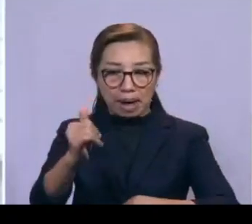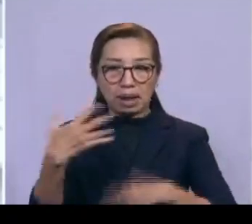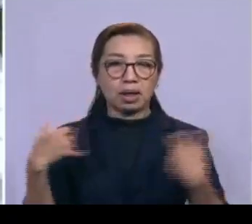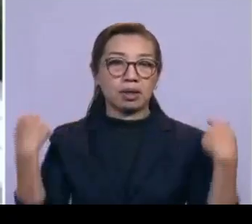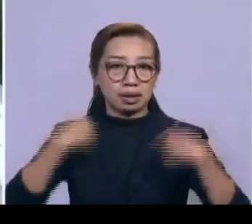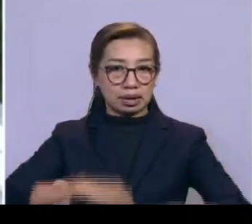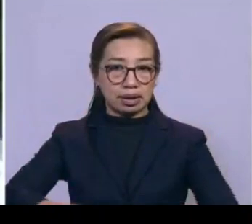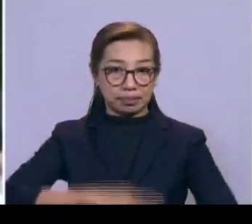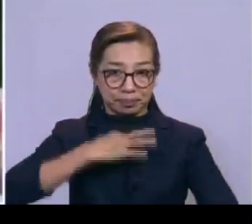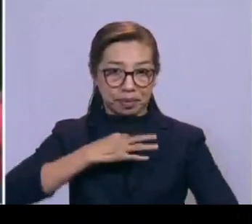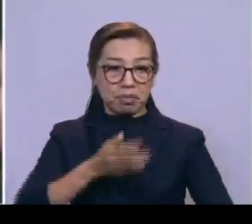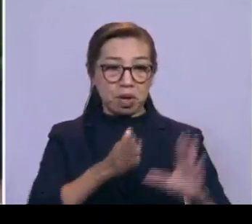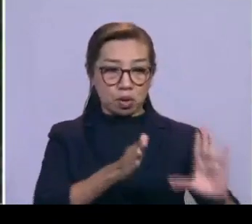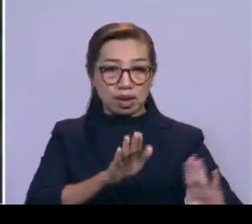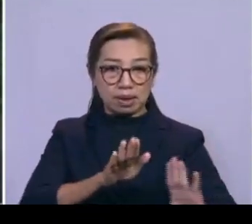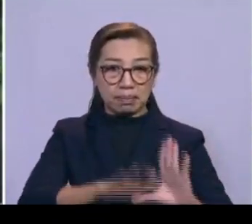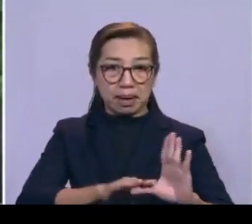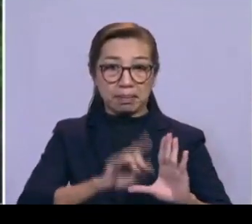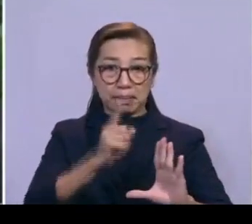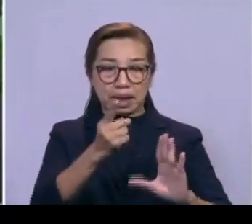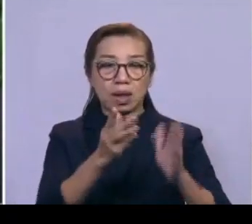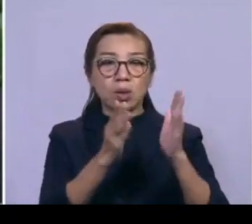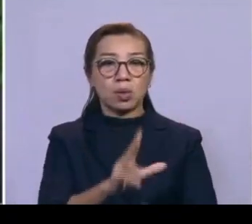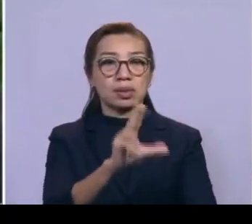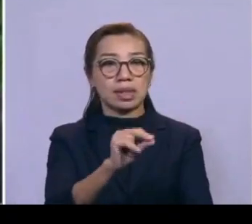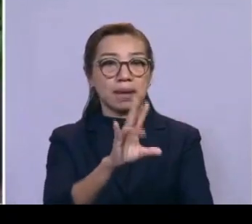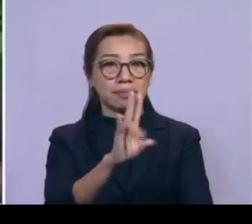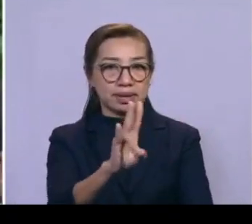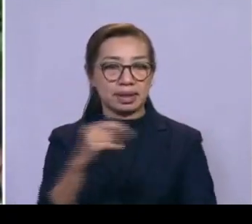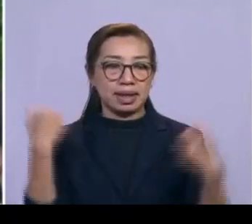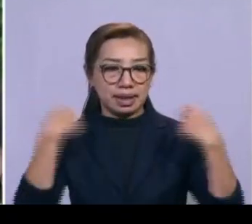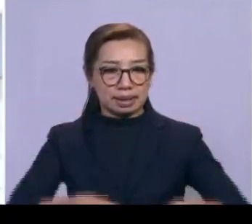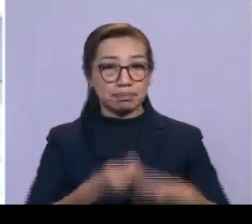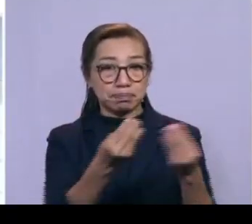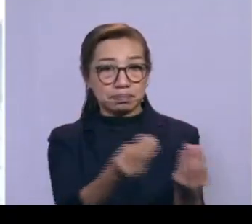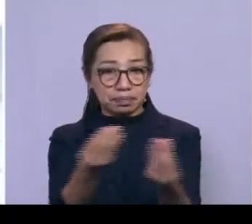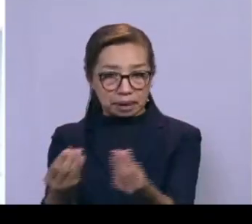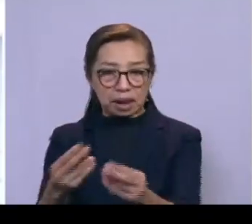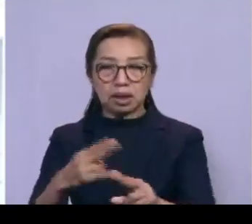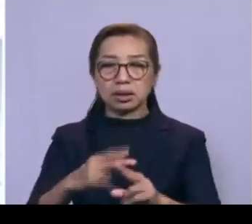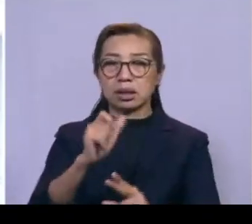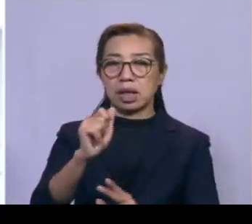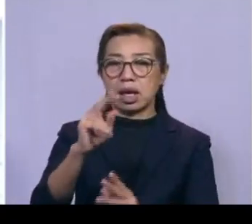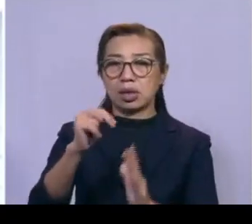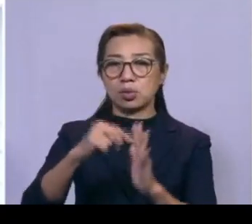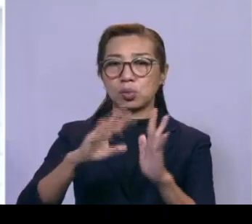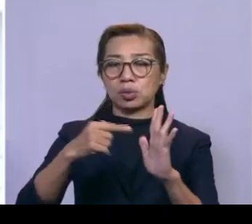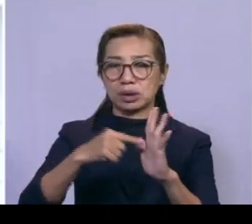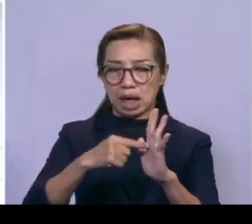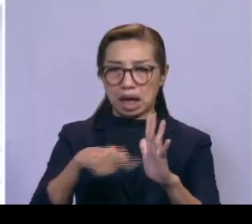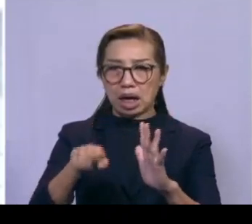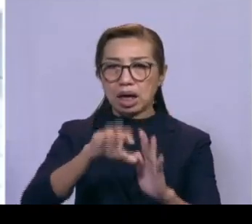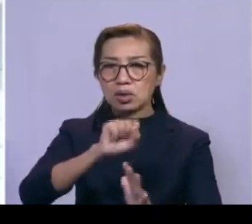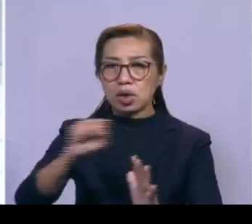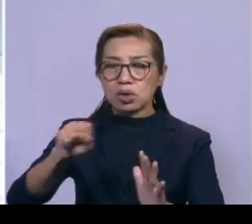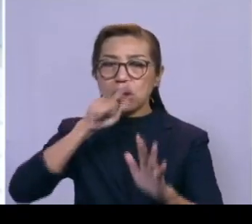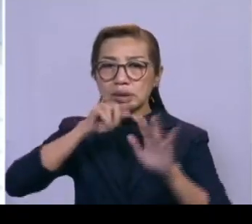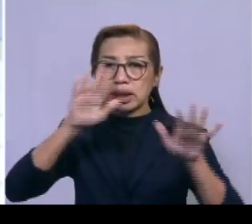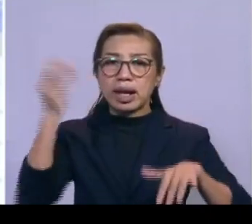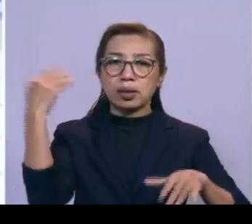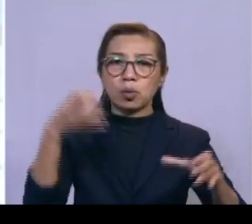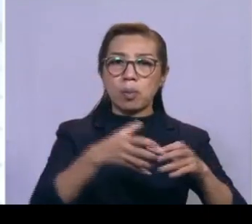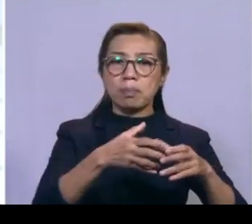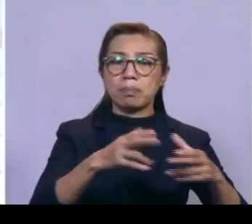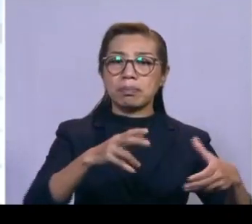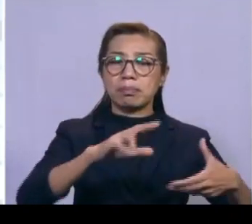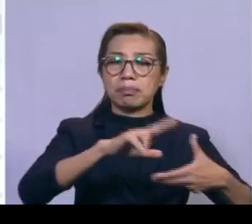อของพรรครวมไทยสร้างชาติให้อีก37คนมีทั้งคุณอนุชานาคาสายอดีตสส.ชัยนาทพรรคพลังประชารัฐคุณรัง